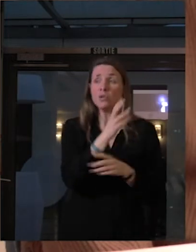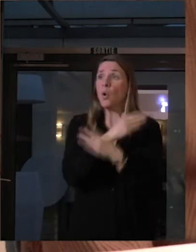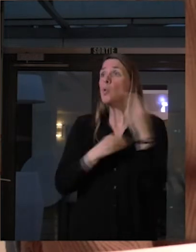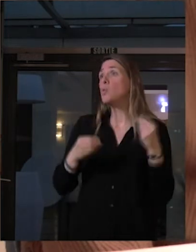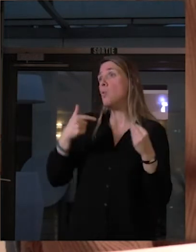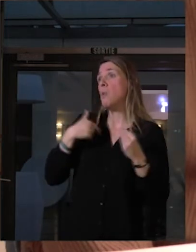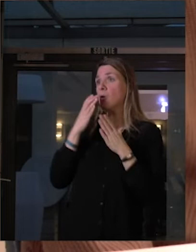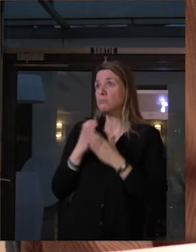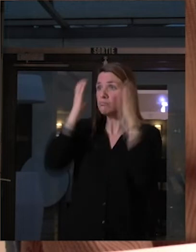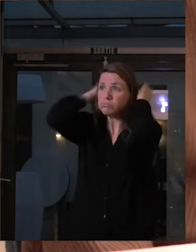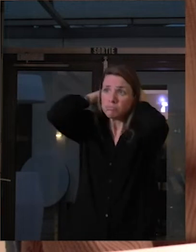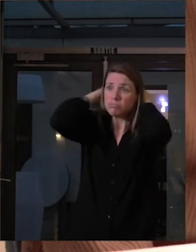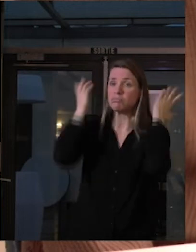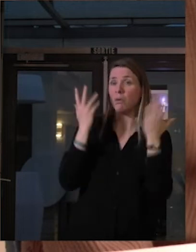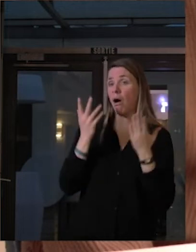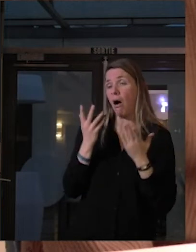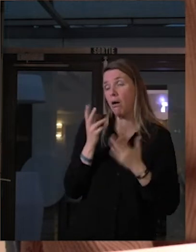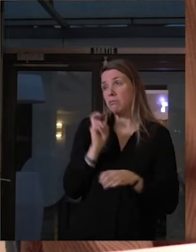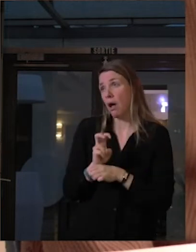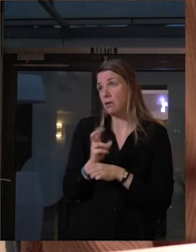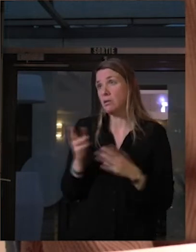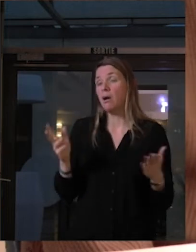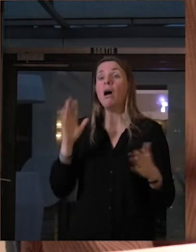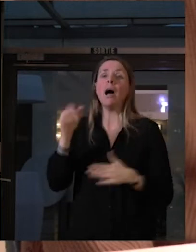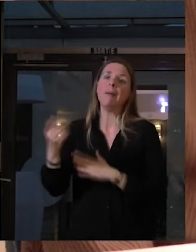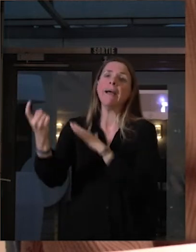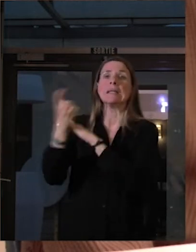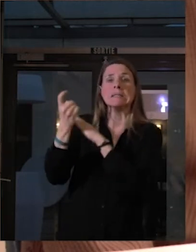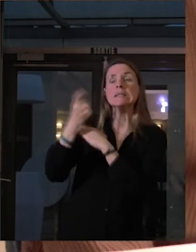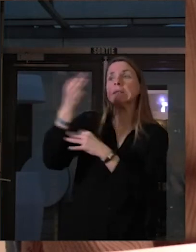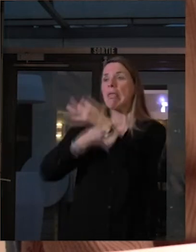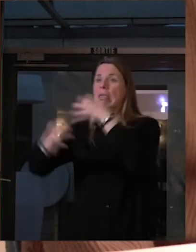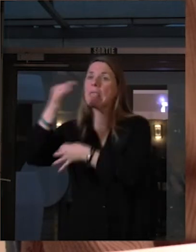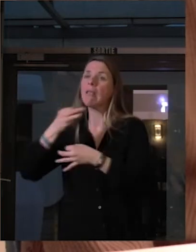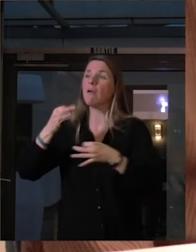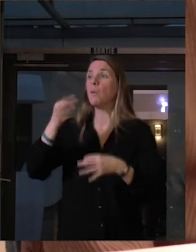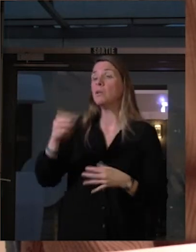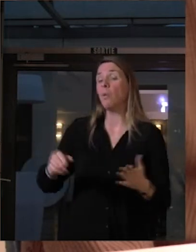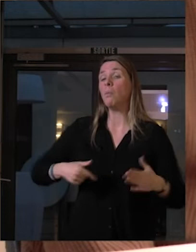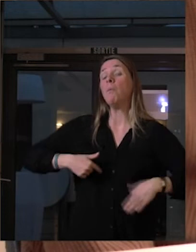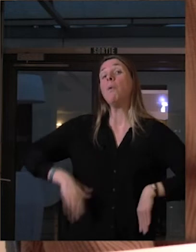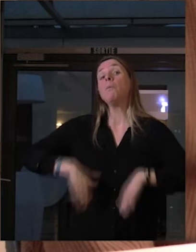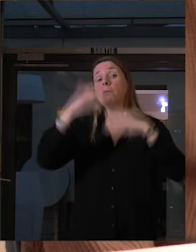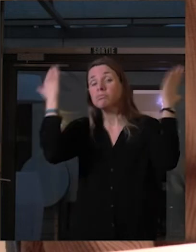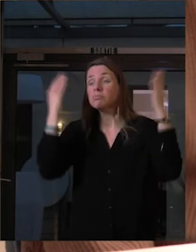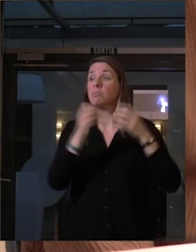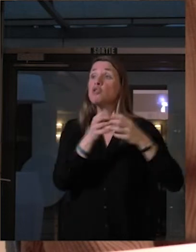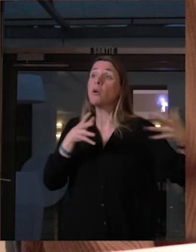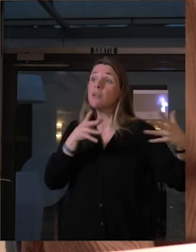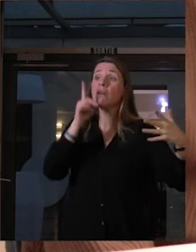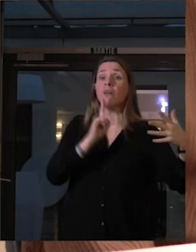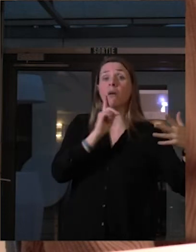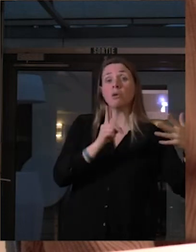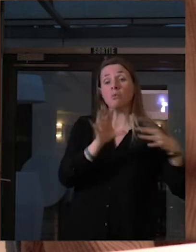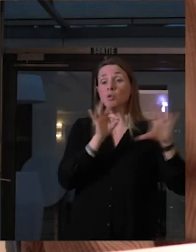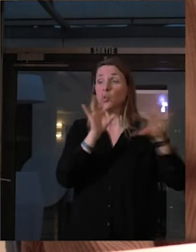les cheveux attachés le plus souvent, le font. Alors on prend des réflexions ou pas, mais J'avoue que pour le coup, la plupart en fait choisissent simplement